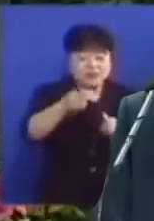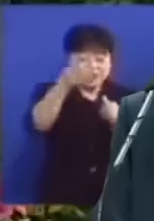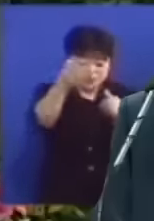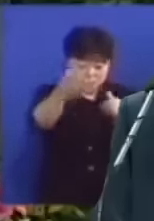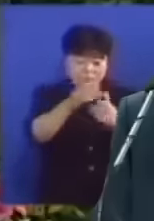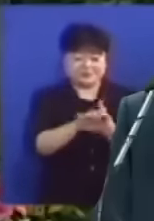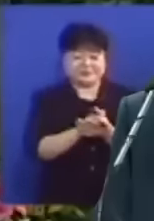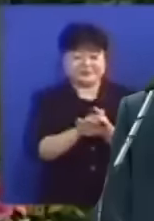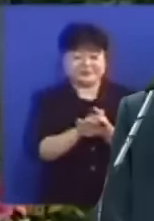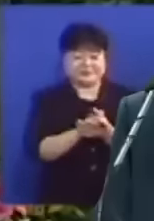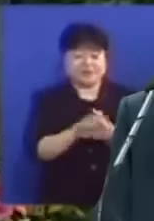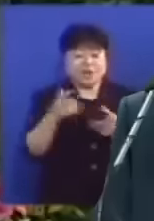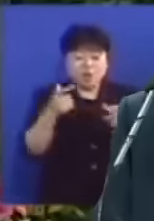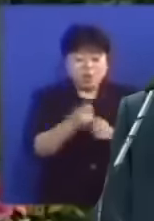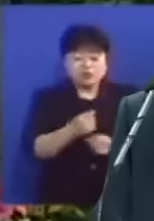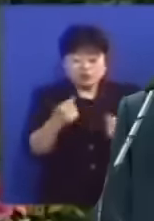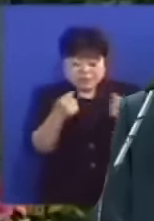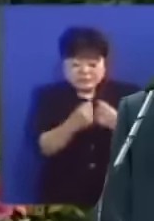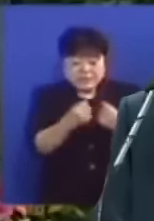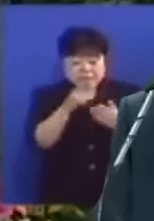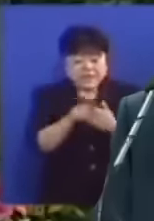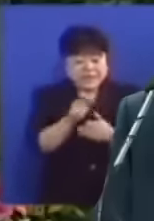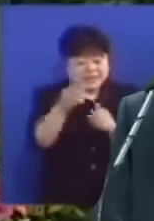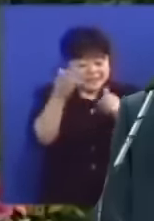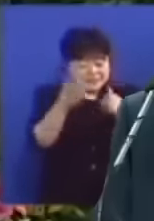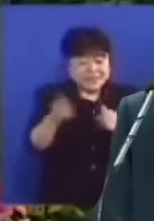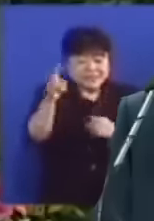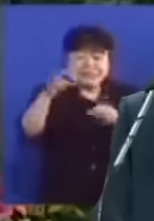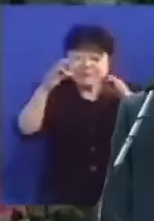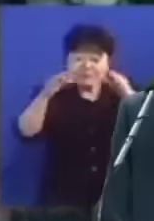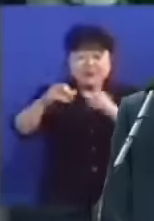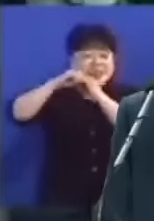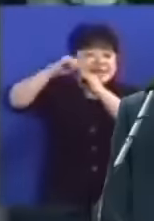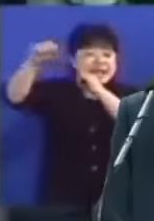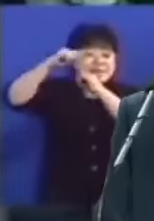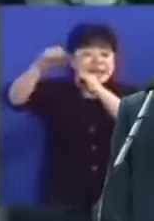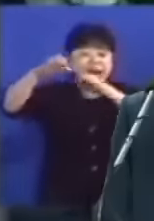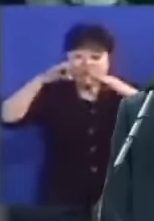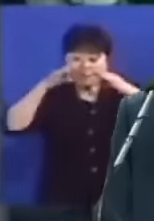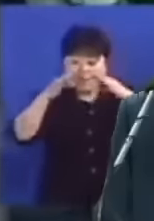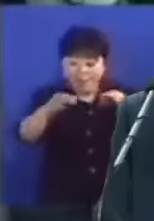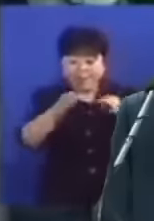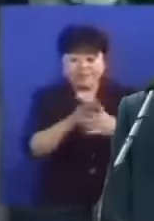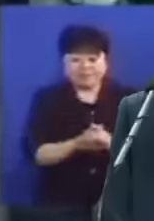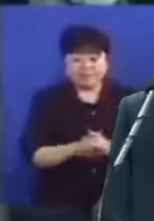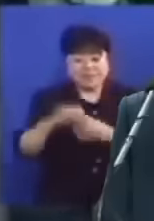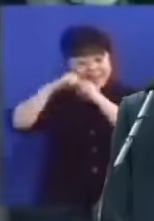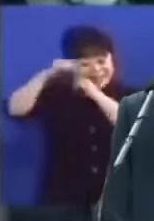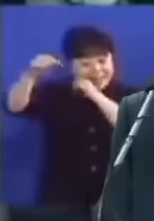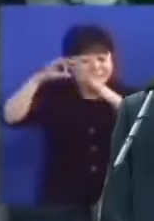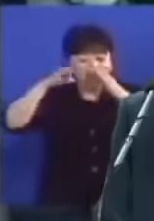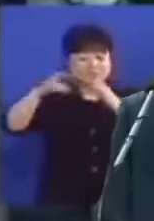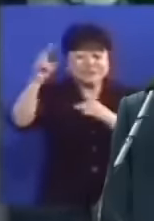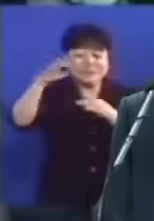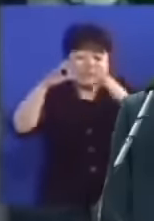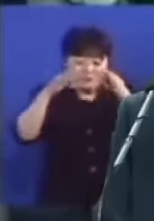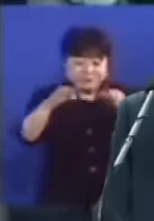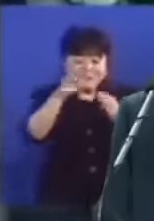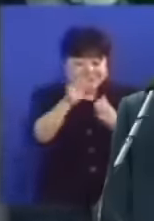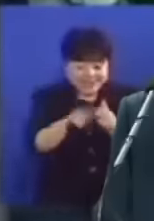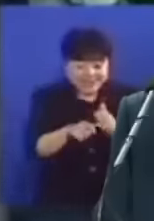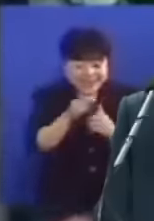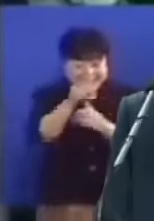구원하리라. 원수와 싸우러 나갈 때 하나님께 찬미하는 나팔을 부라는 것입니다. 나팔을 불고 찬미를 하고